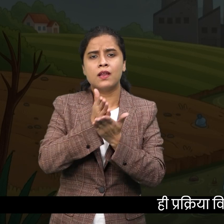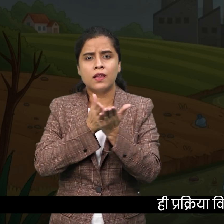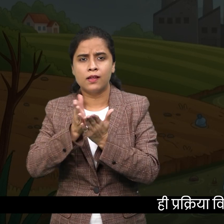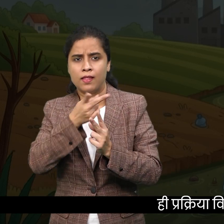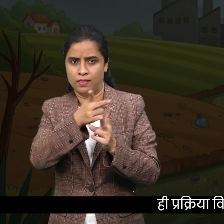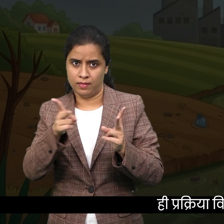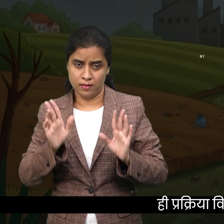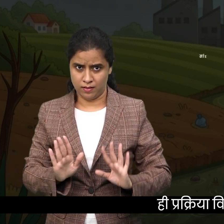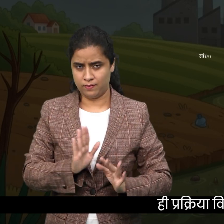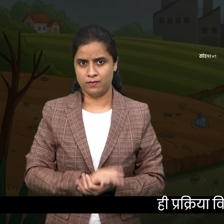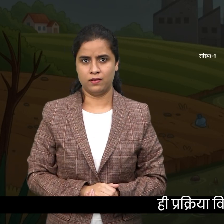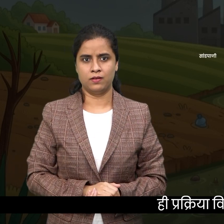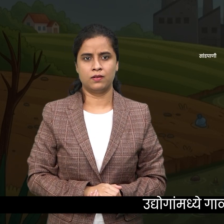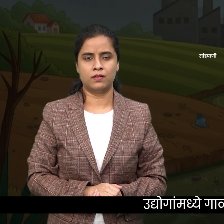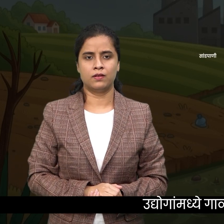जाते.